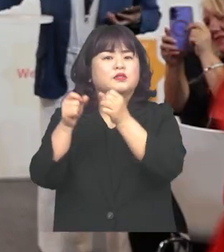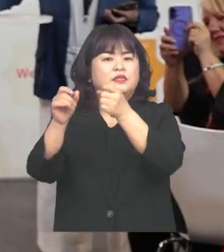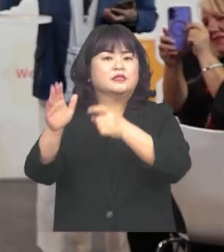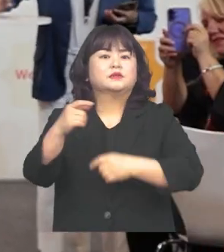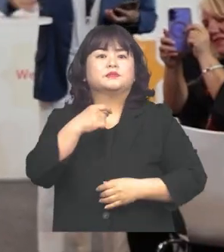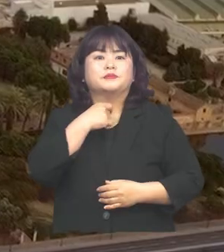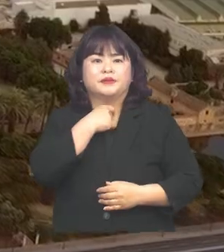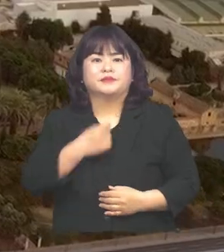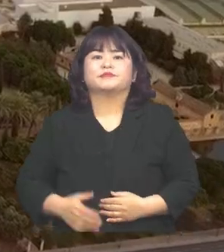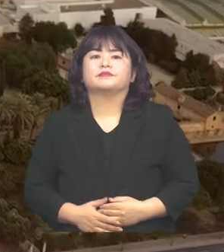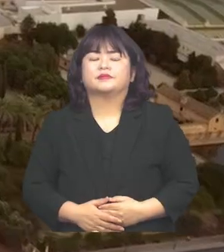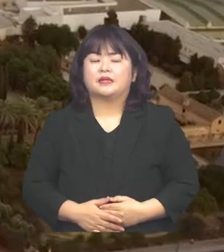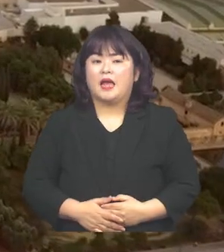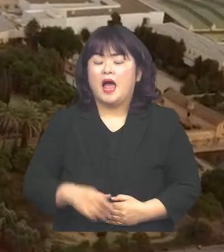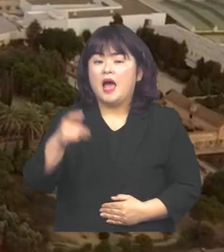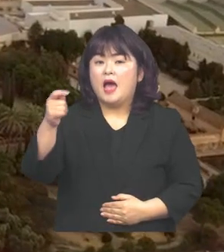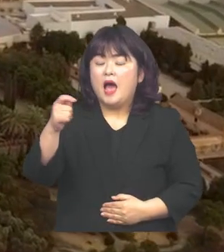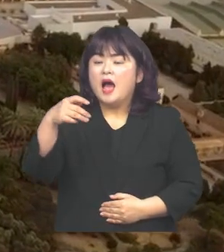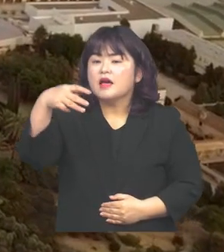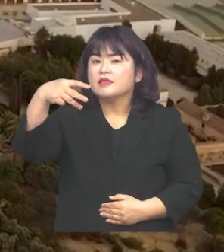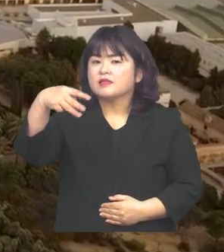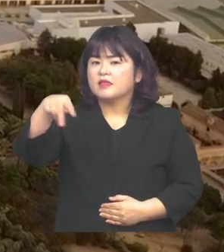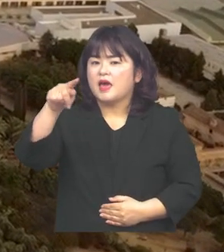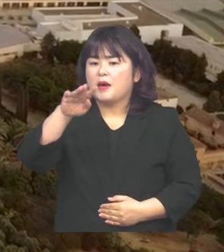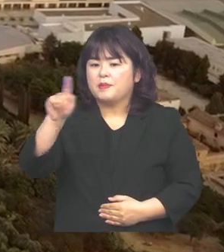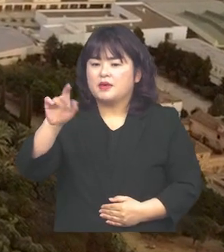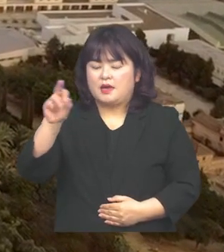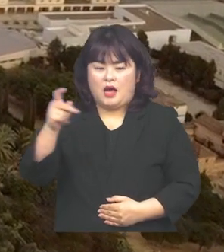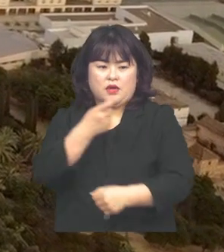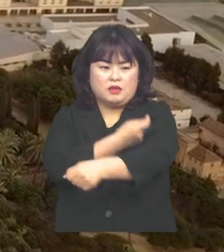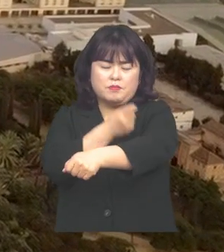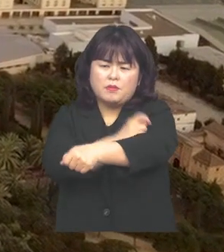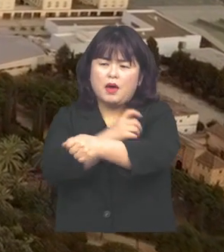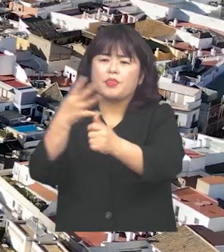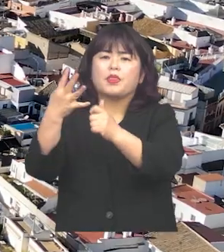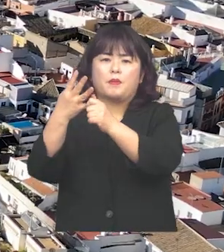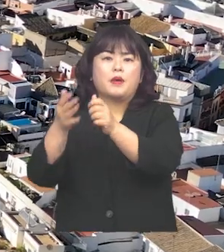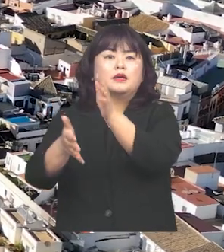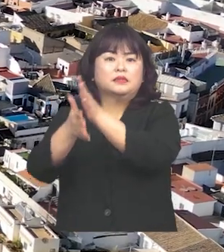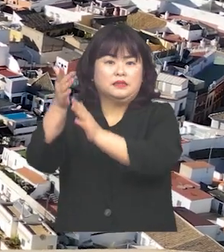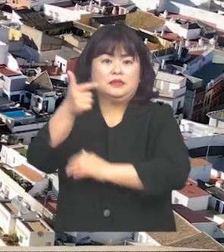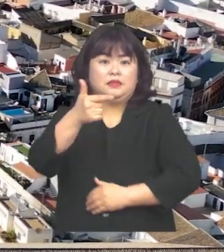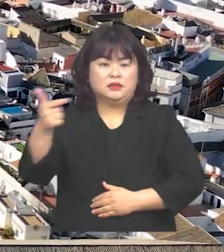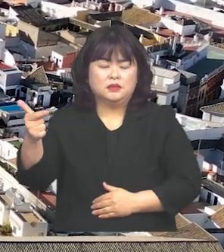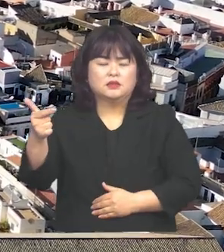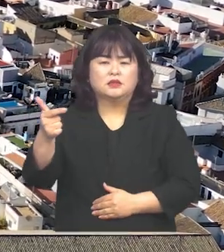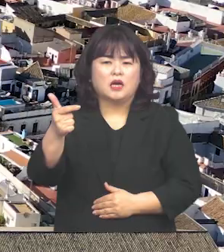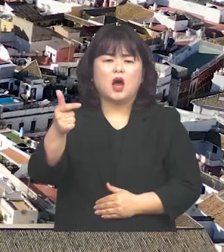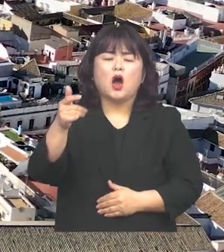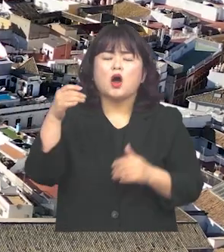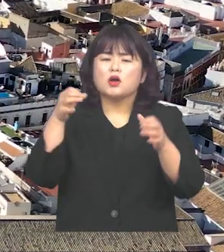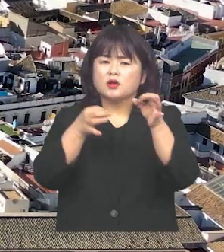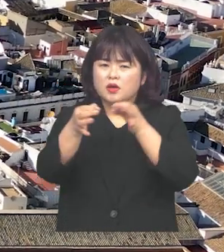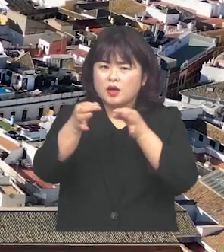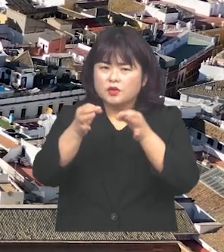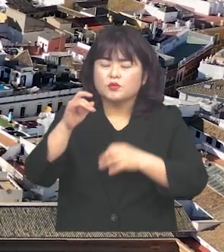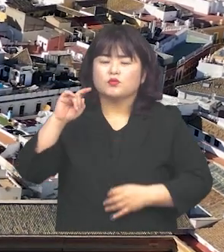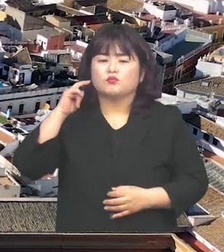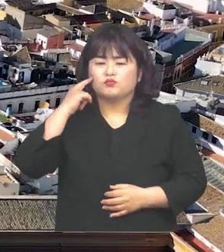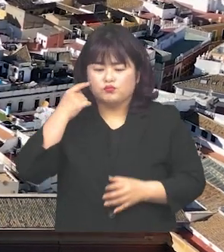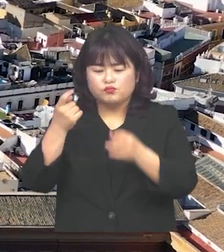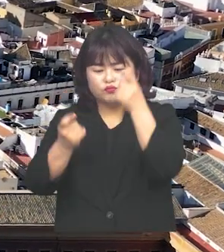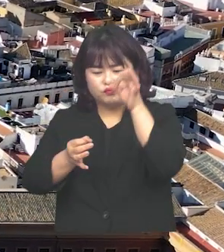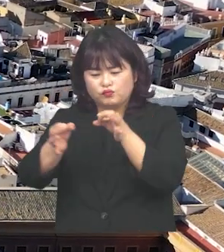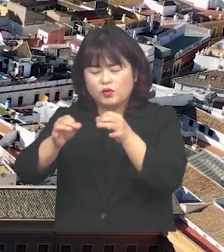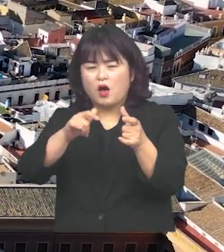바란다고 말했습니다. 세비야는 스페인에서 네 번째로 큰 도시이자 안달루시아 지방의 예술, 문화, 금융의 중심